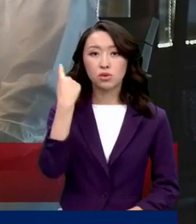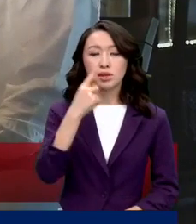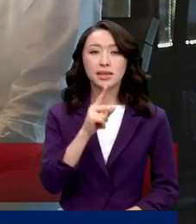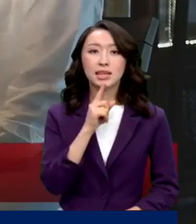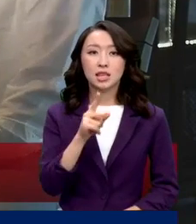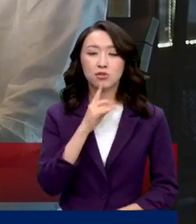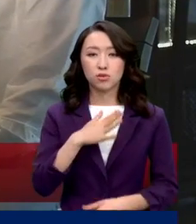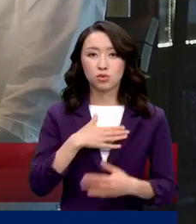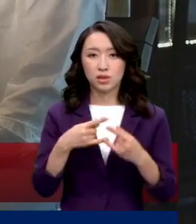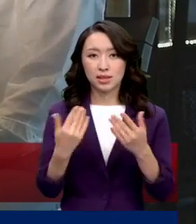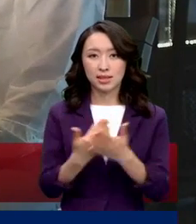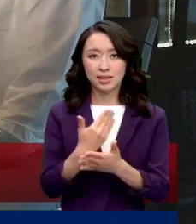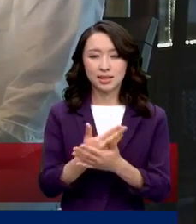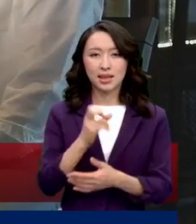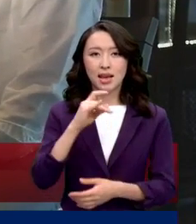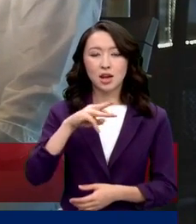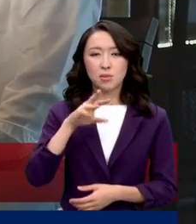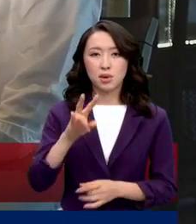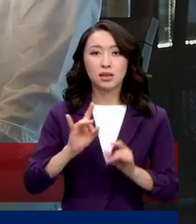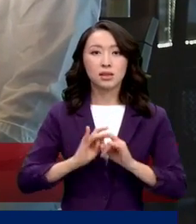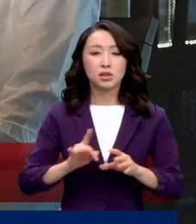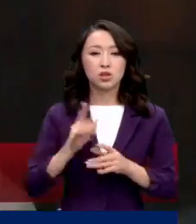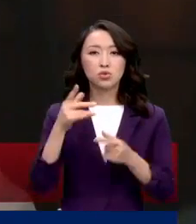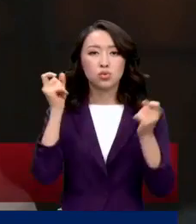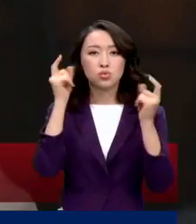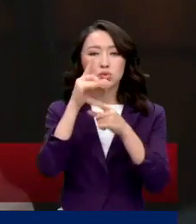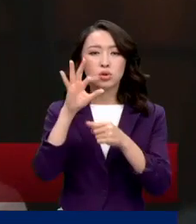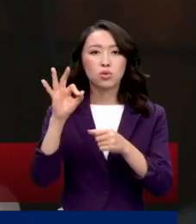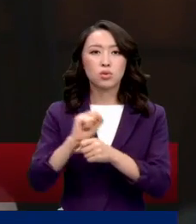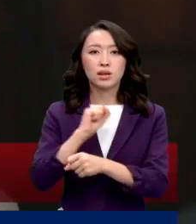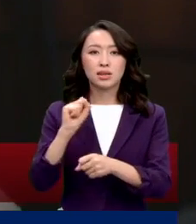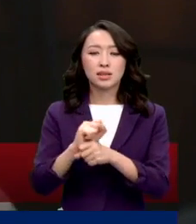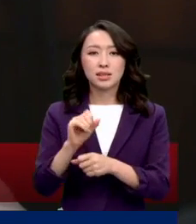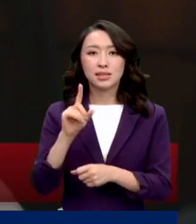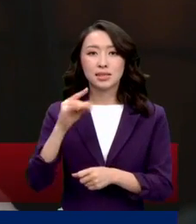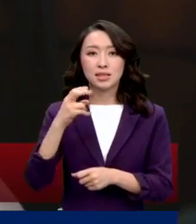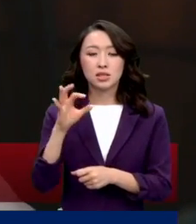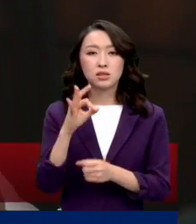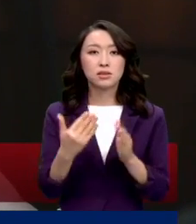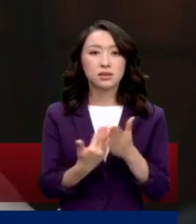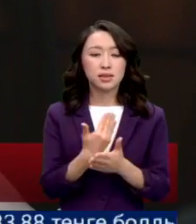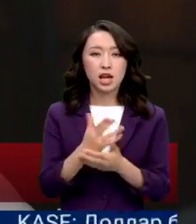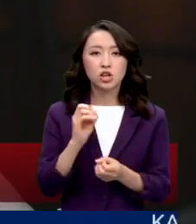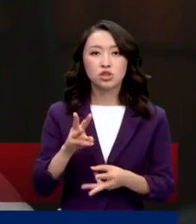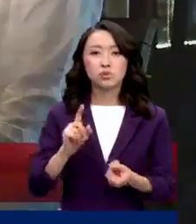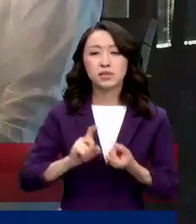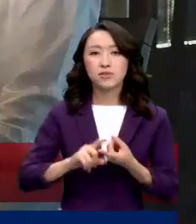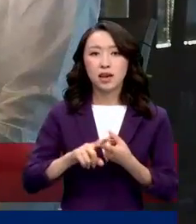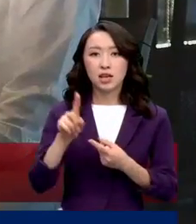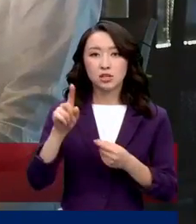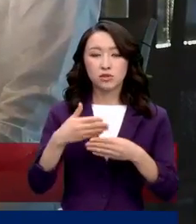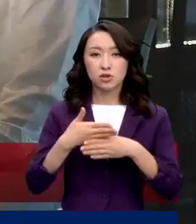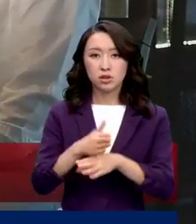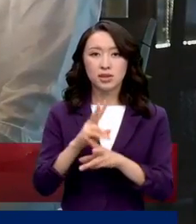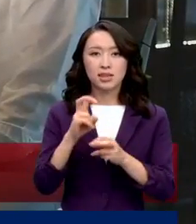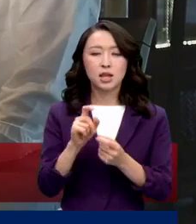«Атамекен Бизнес» глава холдинга Арман Абдрасилов рассказал, что узнал о ликвидации «Зирде» из новостей. На вопрос, чем связано расформирование, он ответил, что